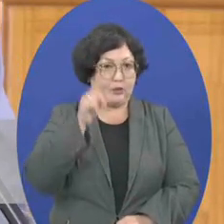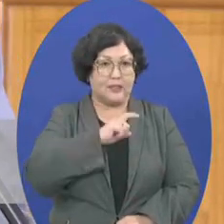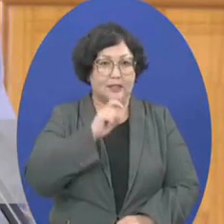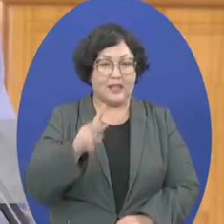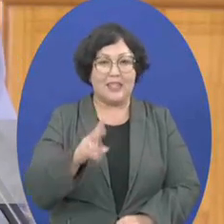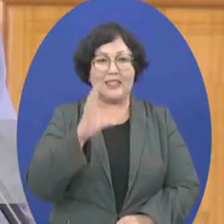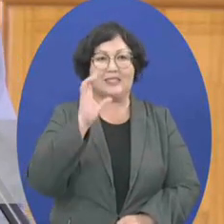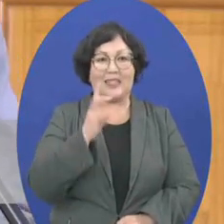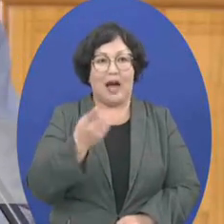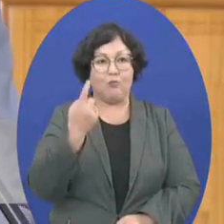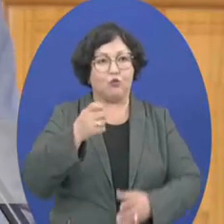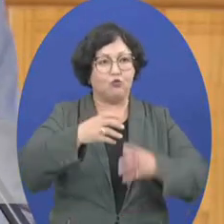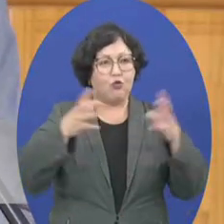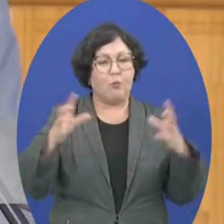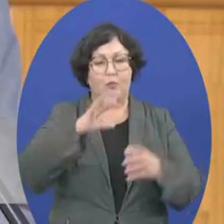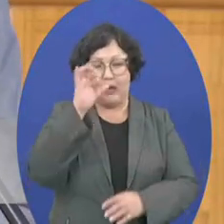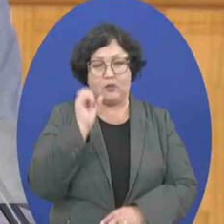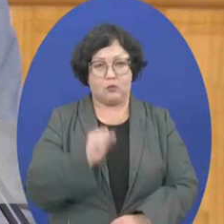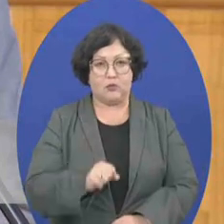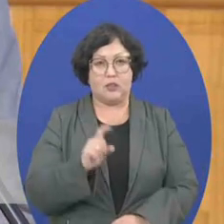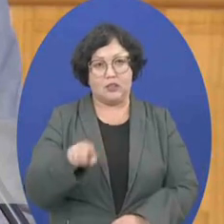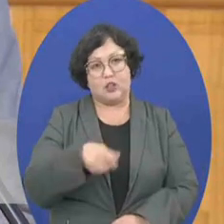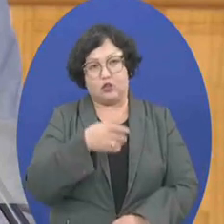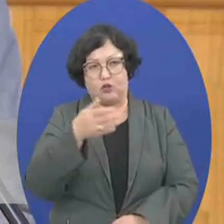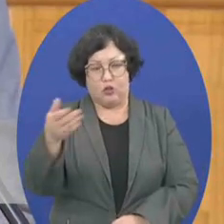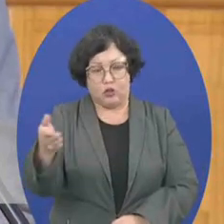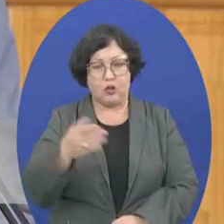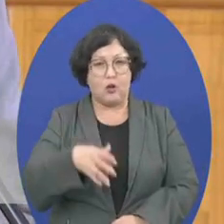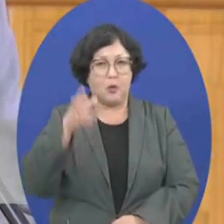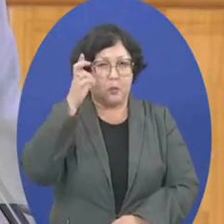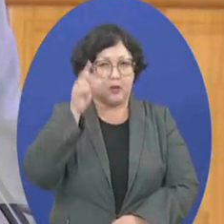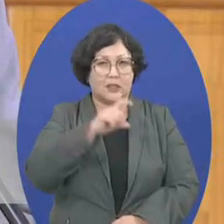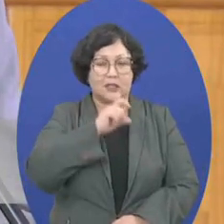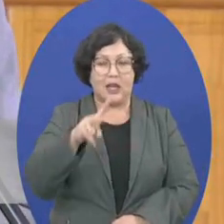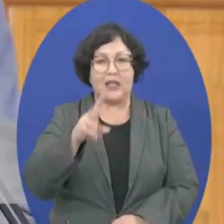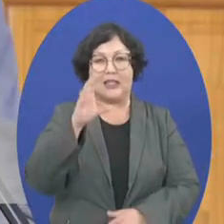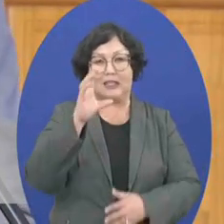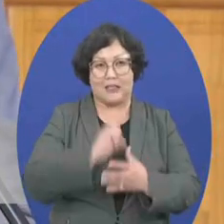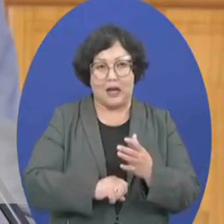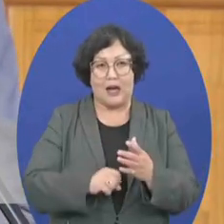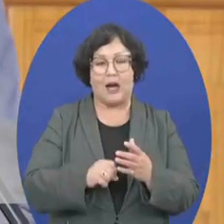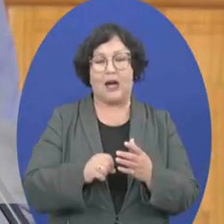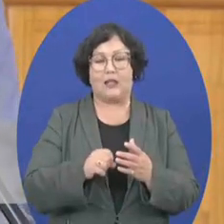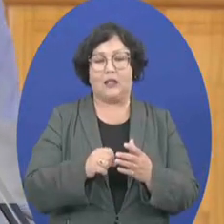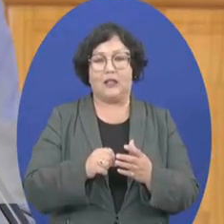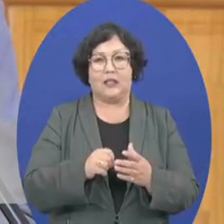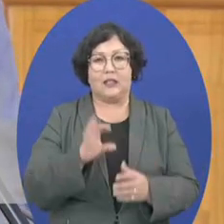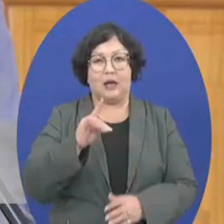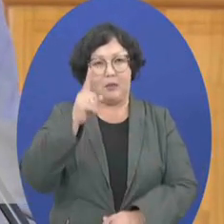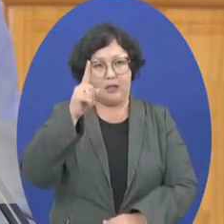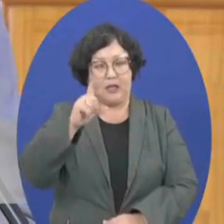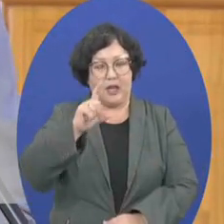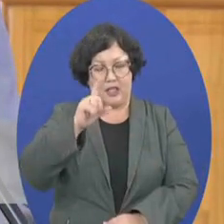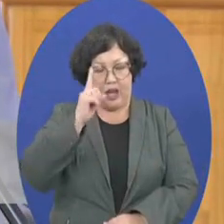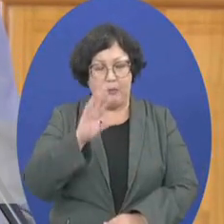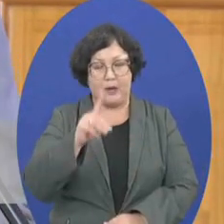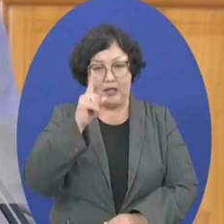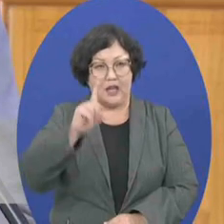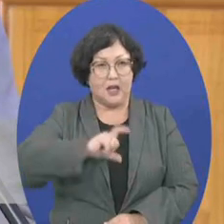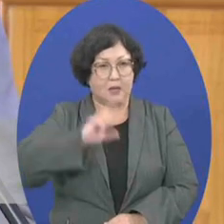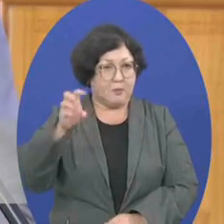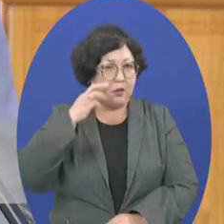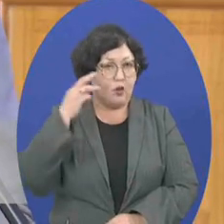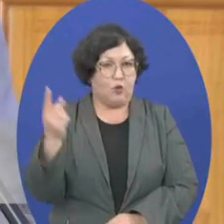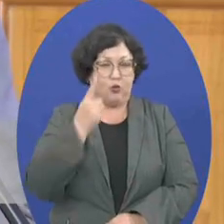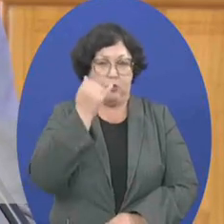одоо хамгийн том асуудал болдог. Үүнээс хойш түүнээс цааш бол манай энэ боловсруулалтын зээлийн сандар ямар нэгэн одоо тэр эрх мэдэлтэй одоо тэр